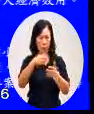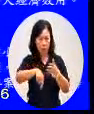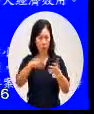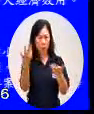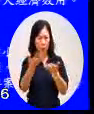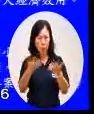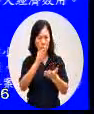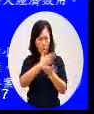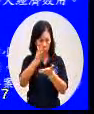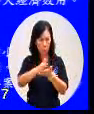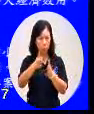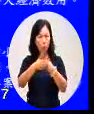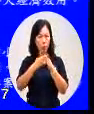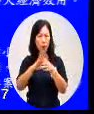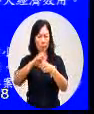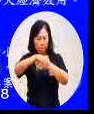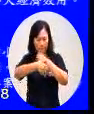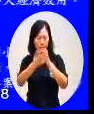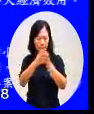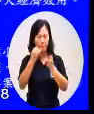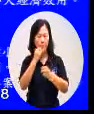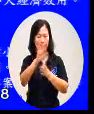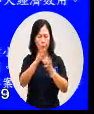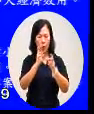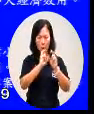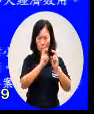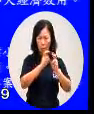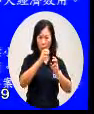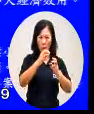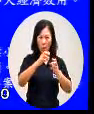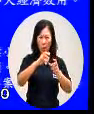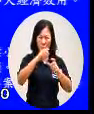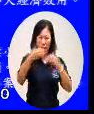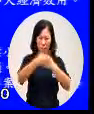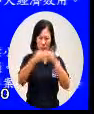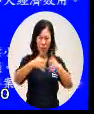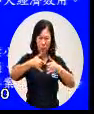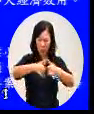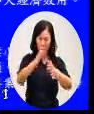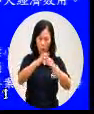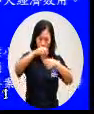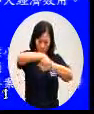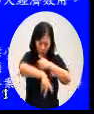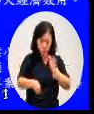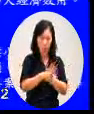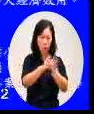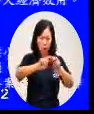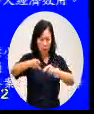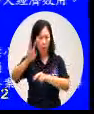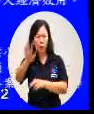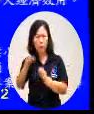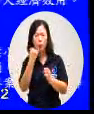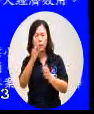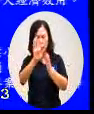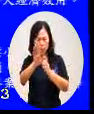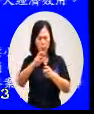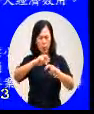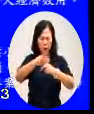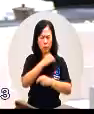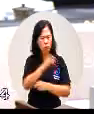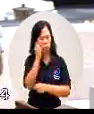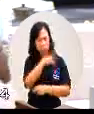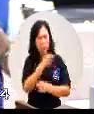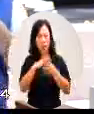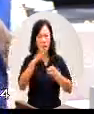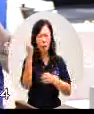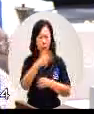的包括大中快速道路系统等等的啊，下卡都有改善啊，为但是改善了没法数字，我所谓的高